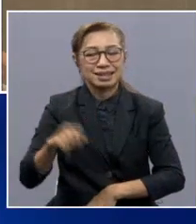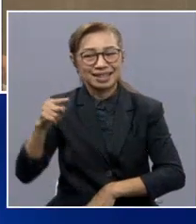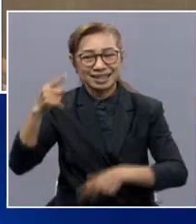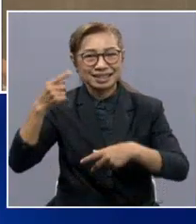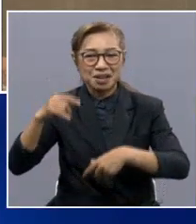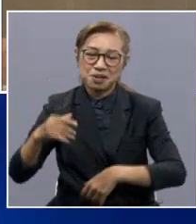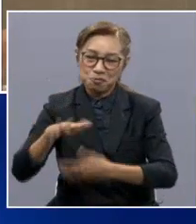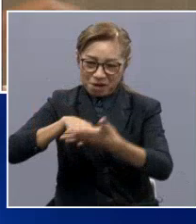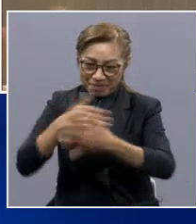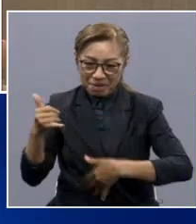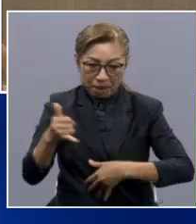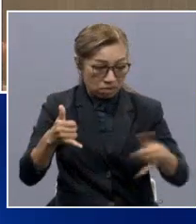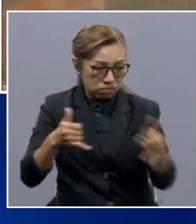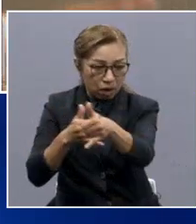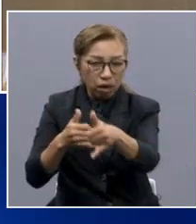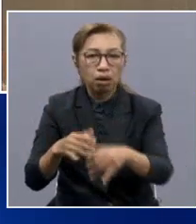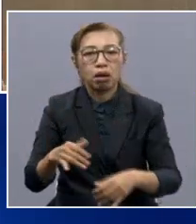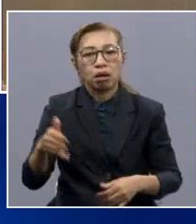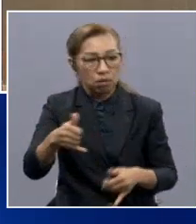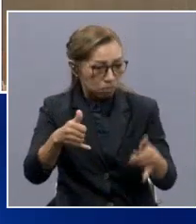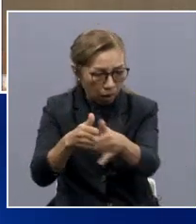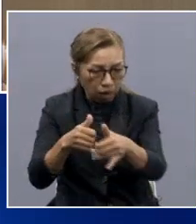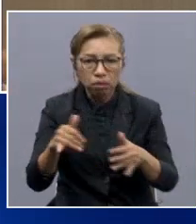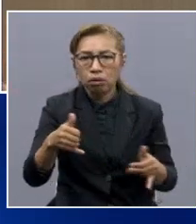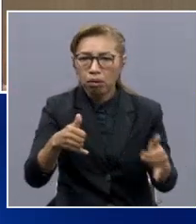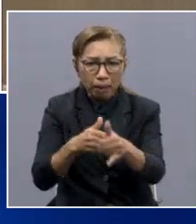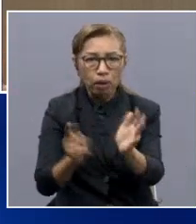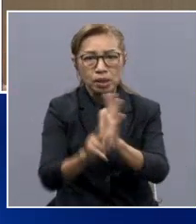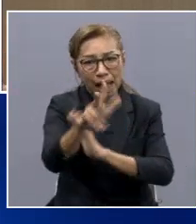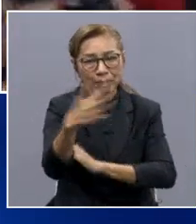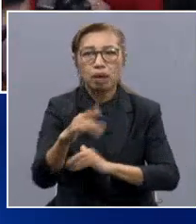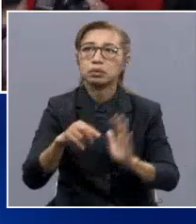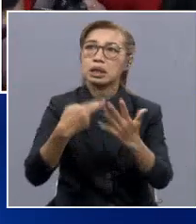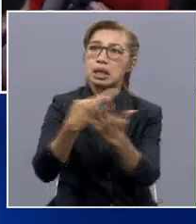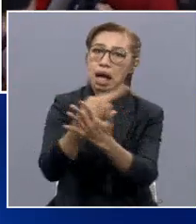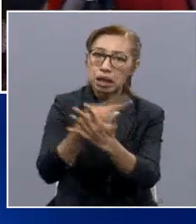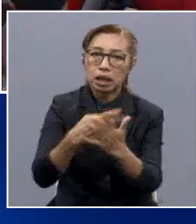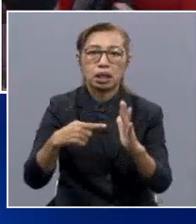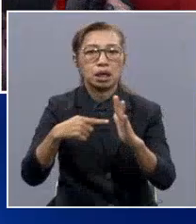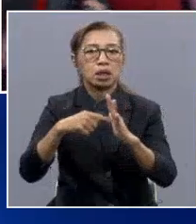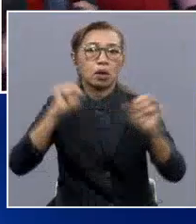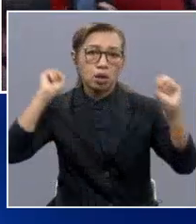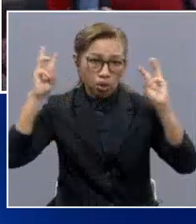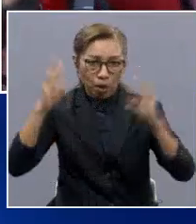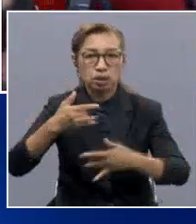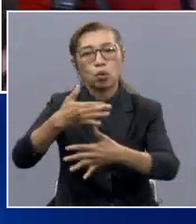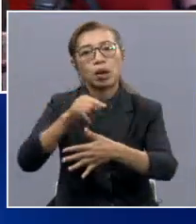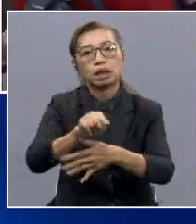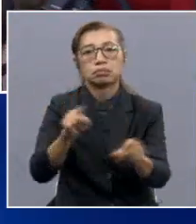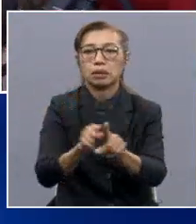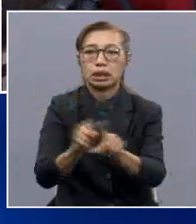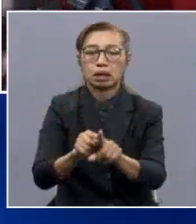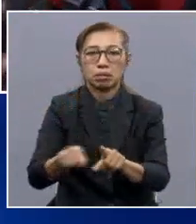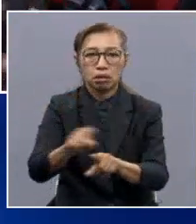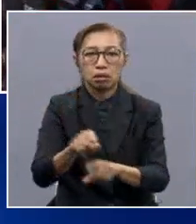มากี่ครั้งแล้วล่ะ3ครั้งตั้งแต่ที่ราชบุรีนครสวรรค์แล้วก็มาที่เยาวราชก็ลงพื้นที่เนี่ย